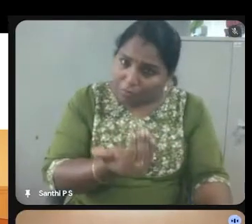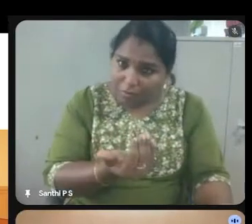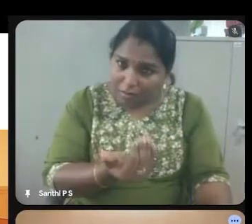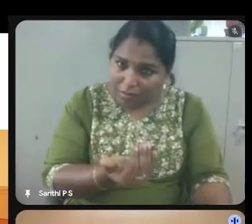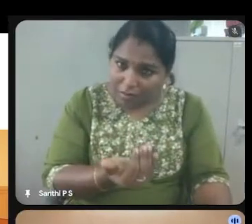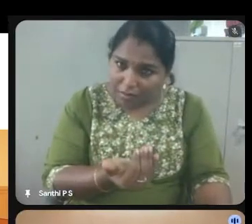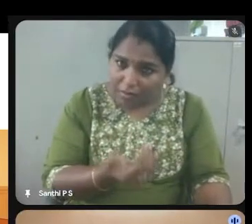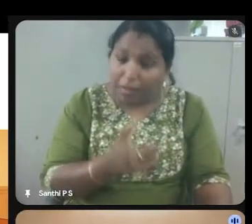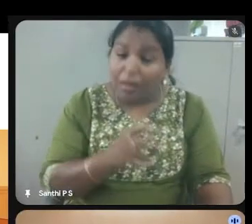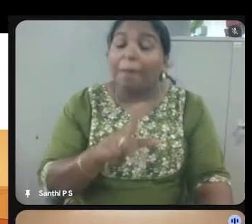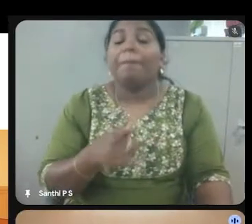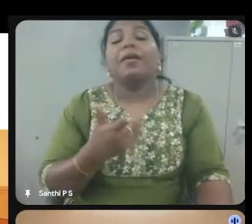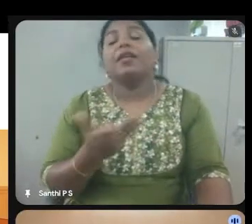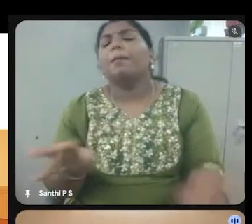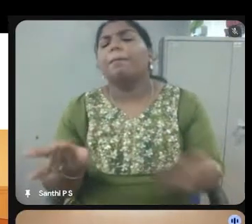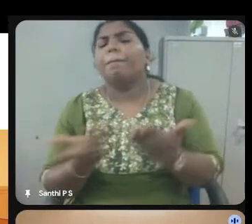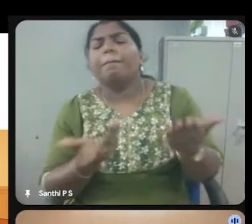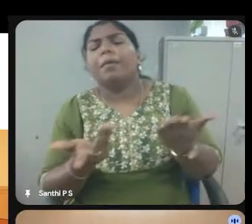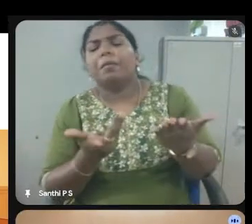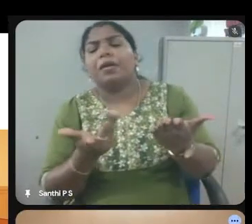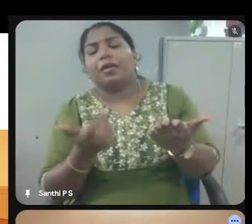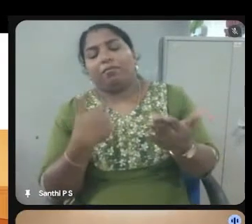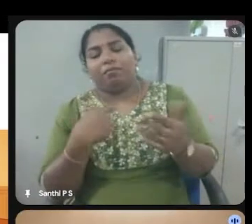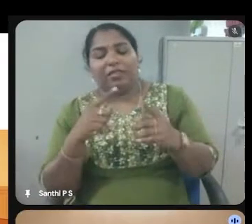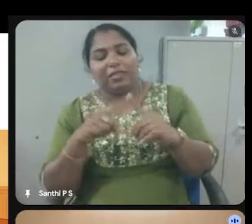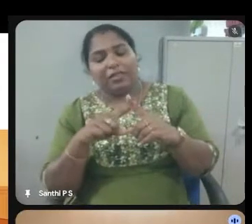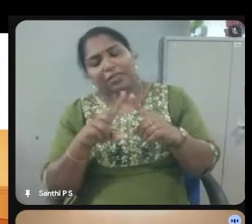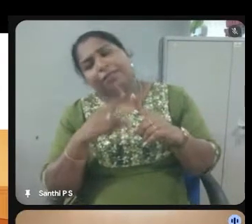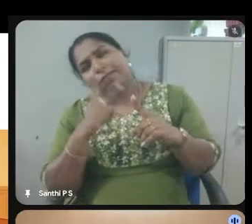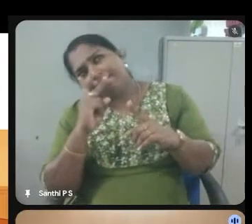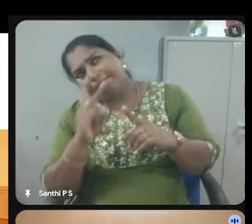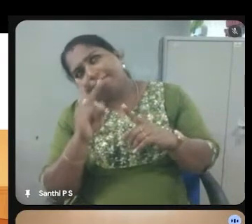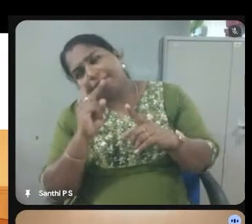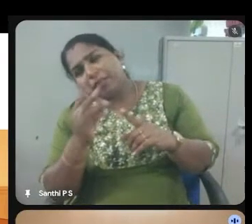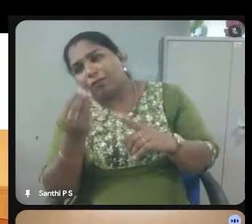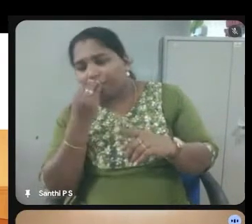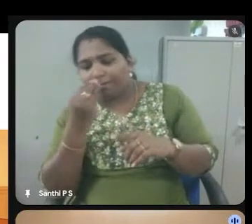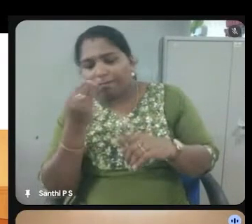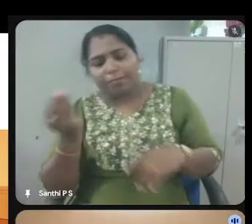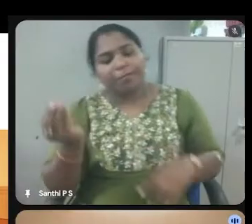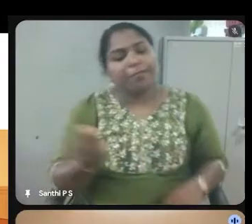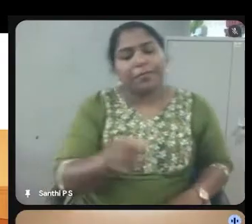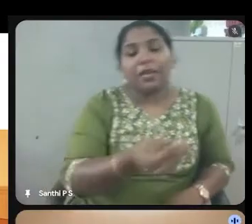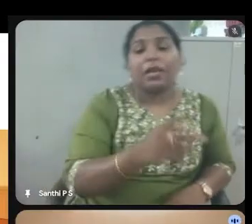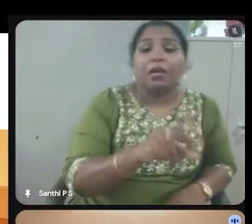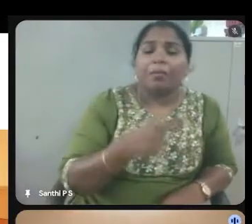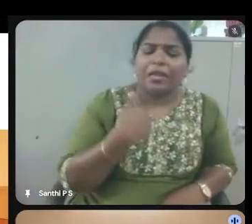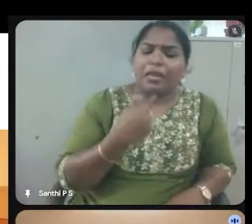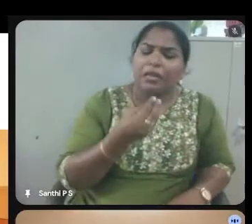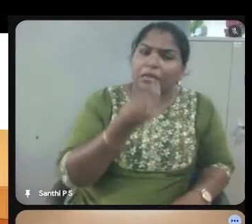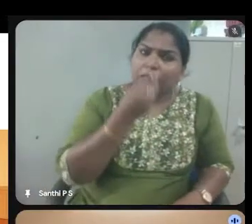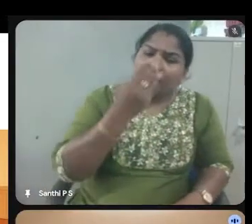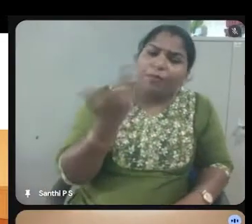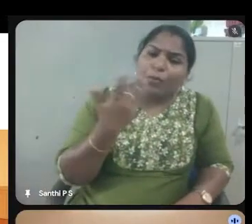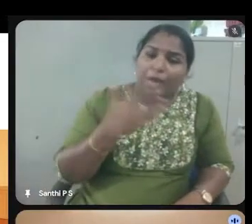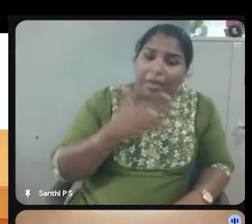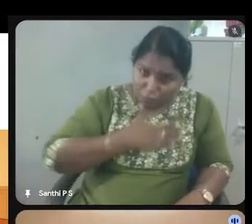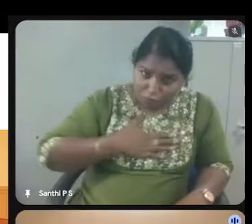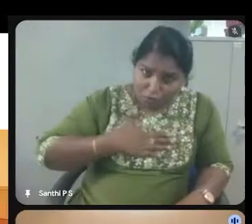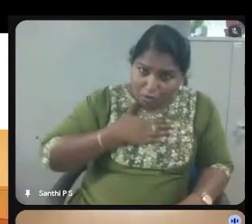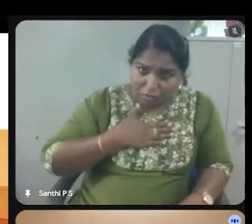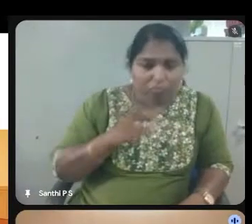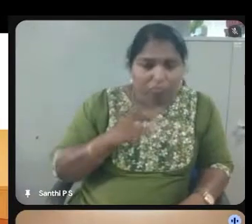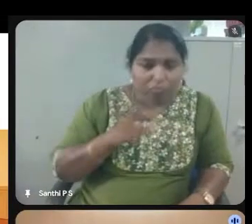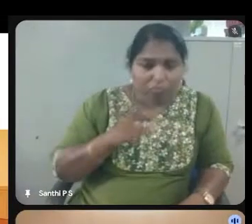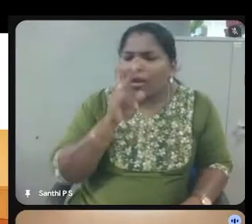അതായത് കുട്ടി സ്ക്രീൻ കണ്ടുകൊണ്ടിരിക്കുമ്പോൾ നമ്മൾ ഫുഡ് കൊടുക്കുകയാണ് അല്ലേ? അപ്പം കുട്ടികൾ അത് എന്താ കഴിക്കുന്നതെന്ന് ശ്രദ്ധിക്കുന്നില്ല, അത് കാണുമ്പോൾ